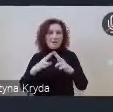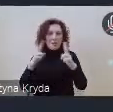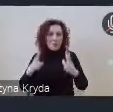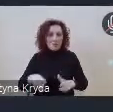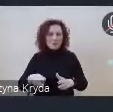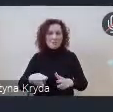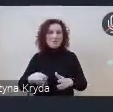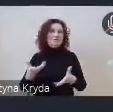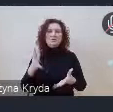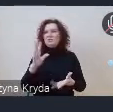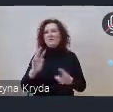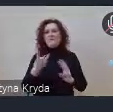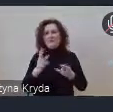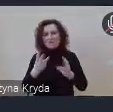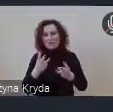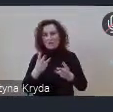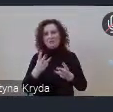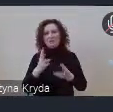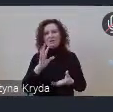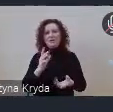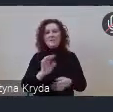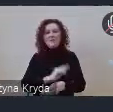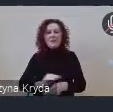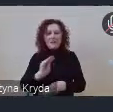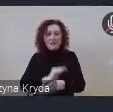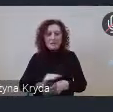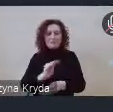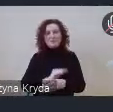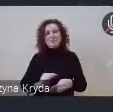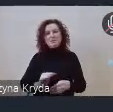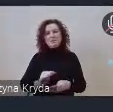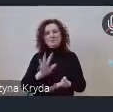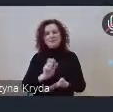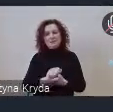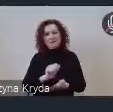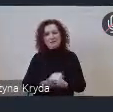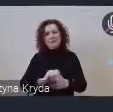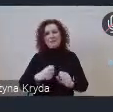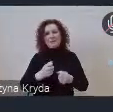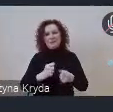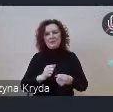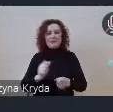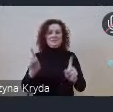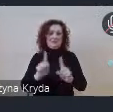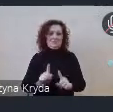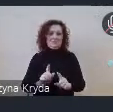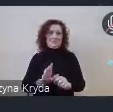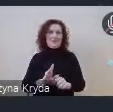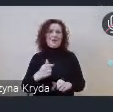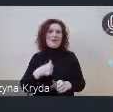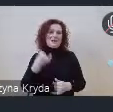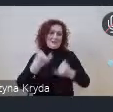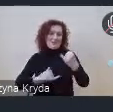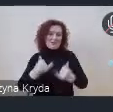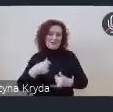terapii zajęciowej czy jakiejś centra aktywizacji zawodowej i tak dalej ale przecież jeśli ja są w bloku peerelowskim i do mnie